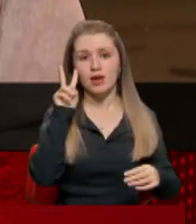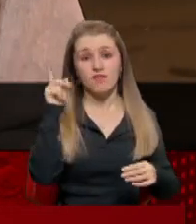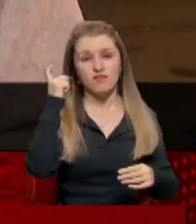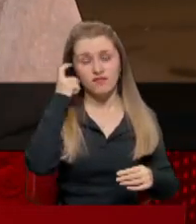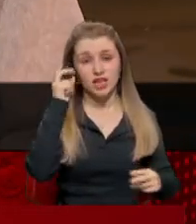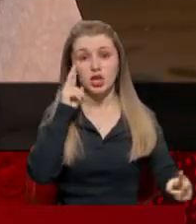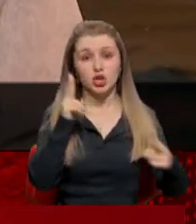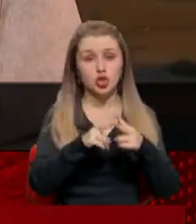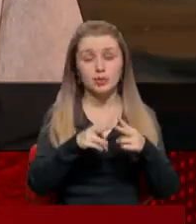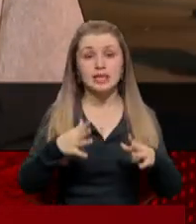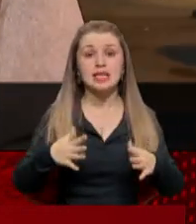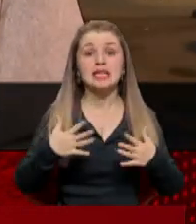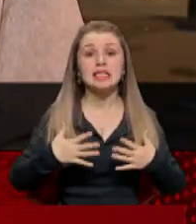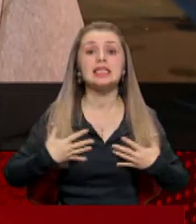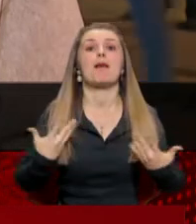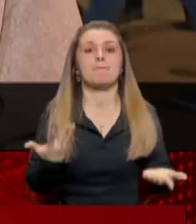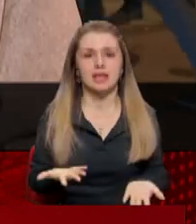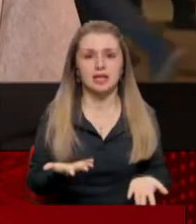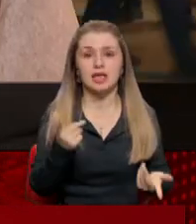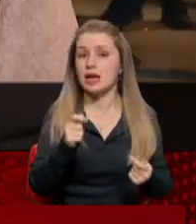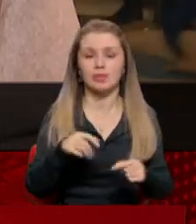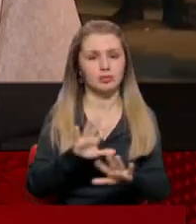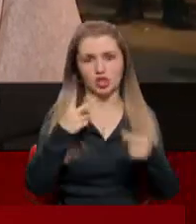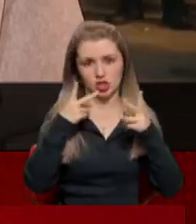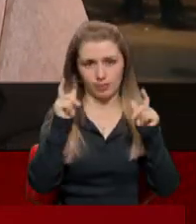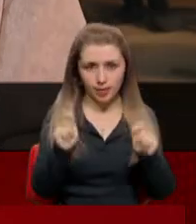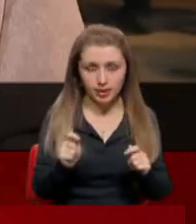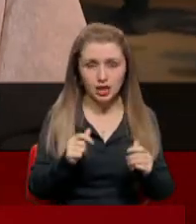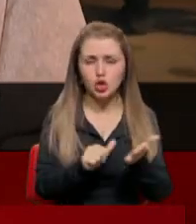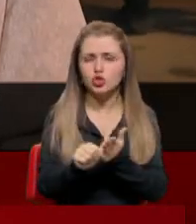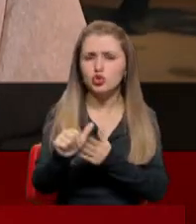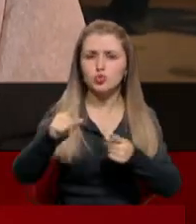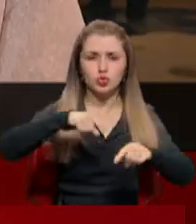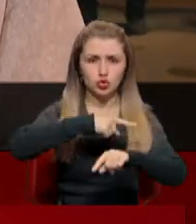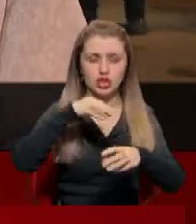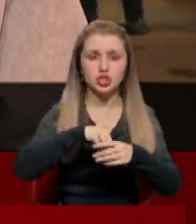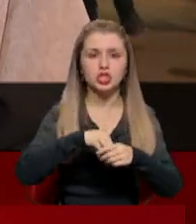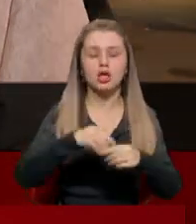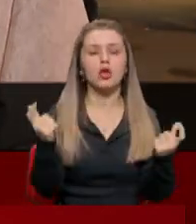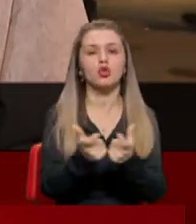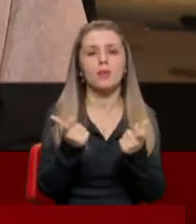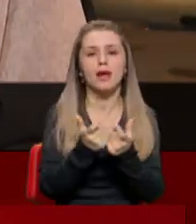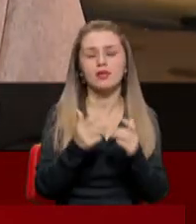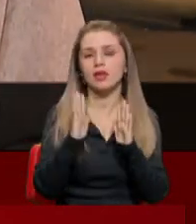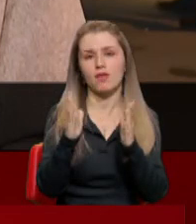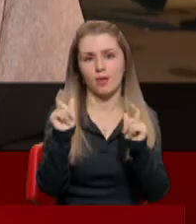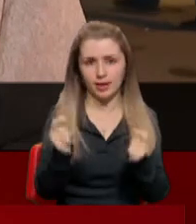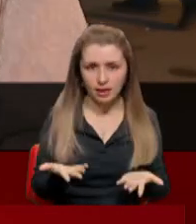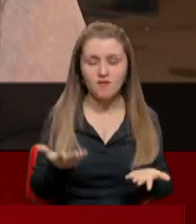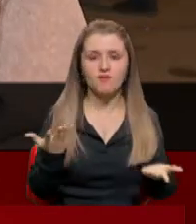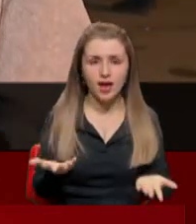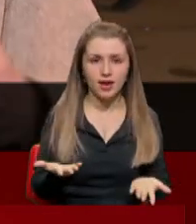görüşmenin talep olmadığı nedeniyle yapılmayacağı açıklandı. Ve tüm bu süreçte elbette ki toplantılar da devam etti